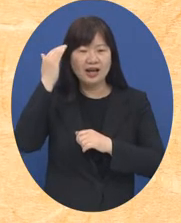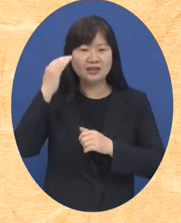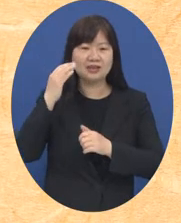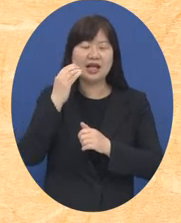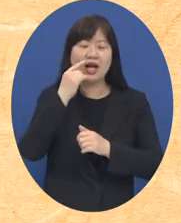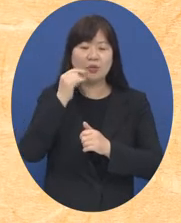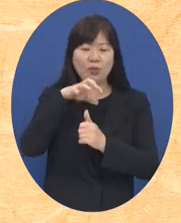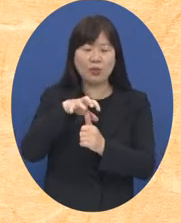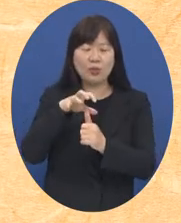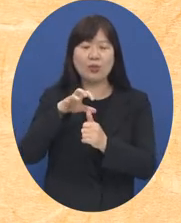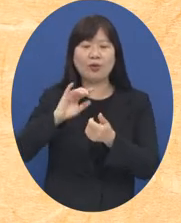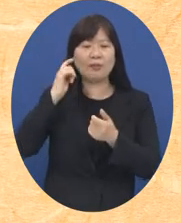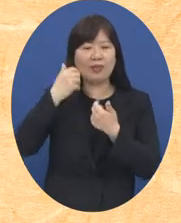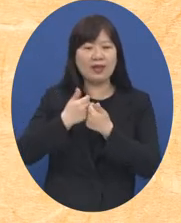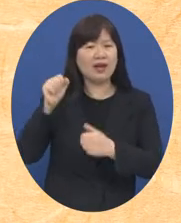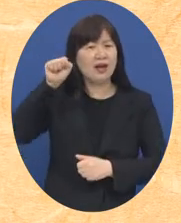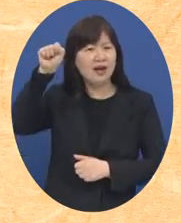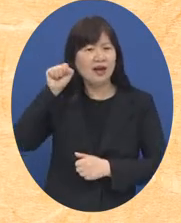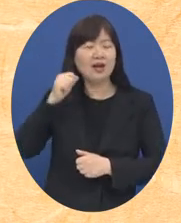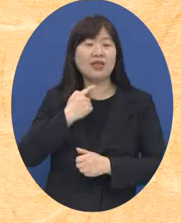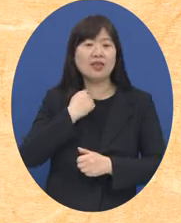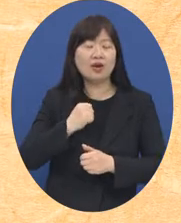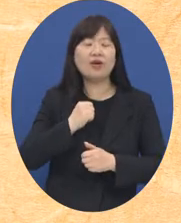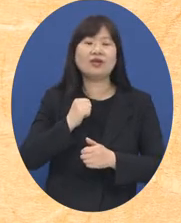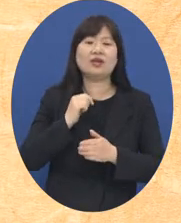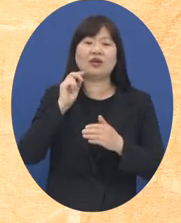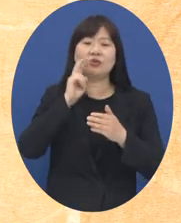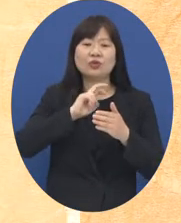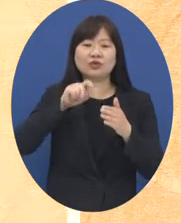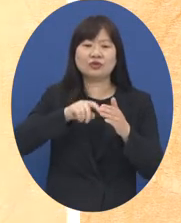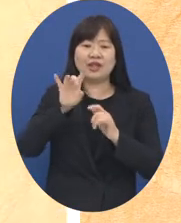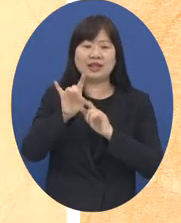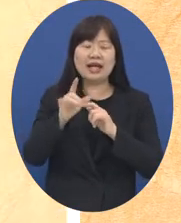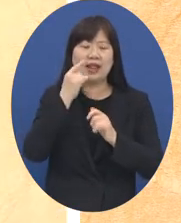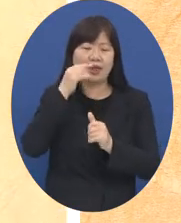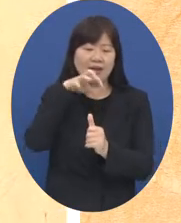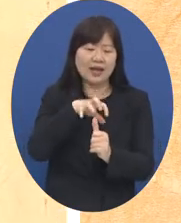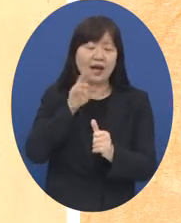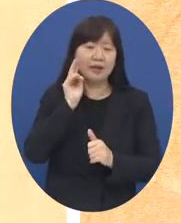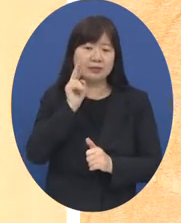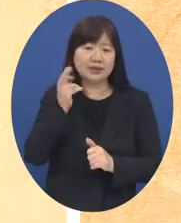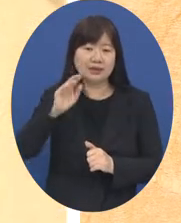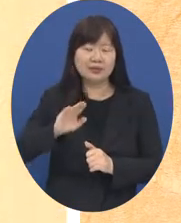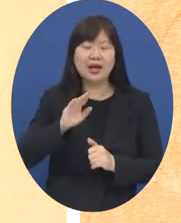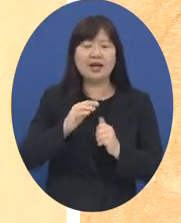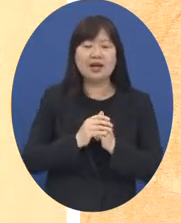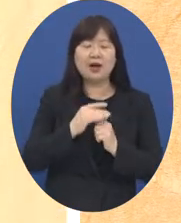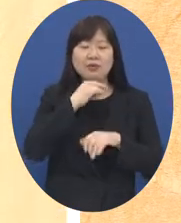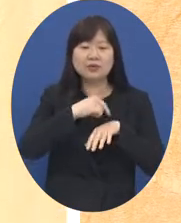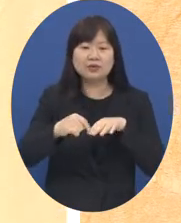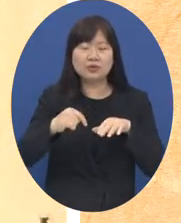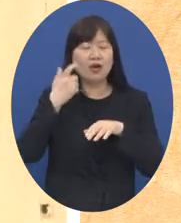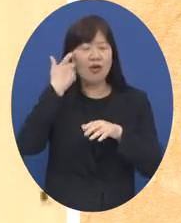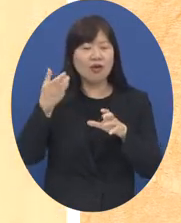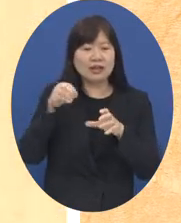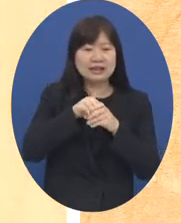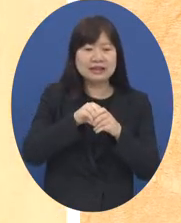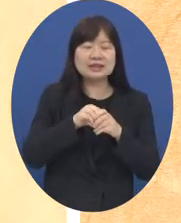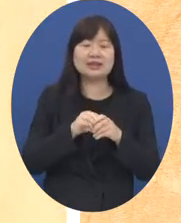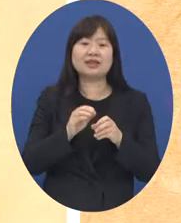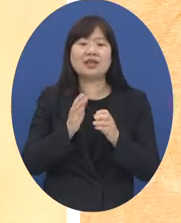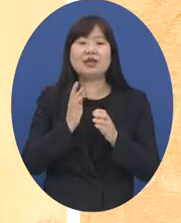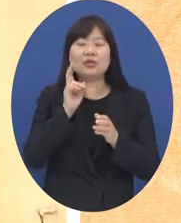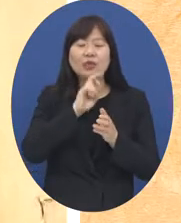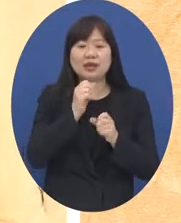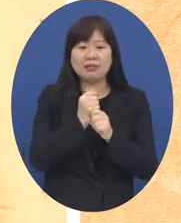존재했던 애국가 중 하나라고 볼수 있습니다. 일제 창가 탄압이 심해진 상황에서도 민족의 어리깃든 창가집을 출판했던